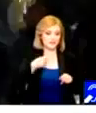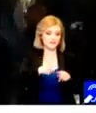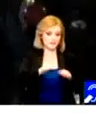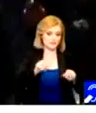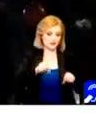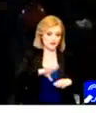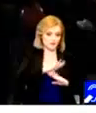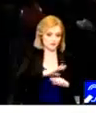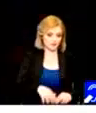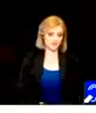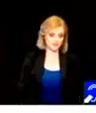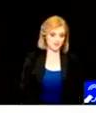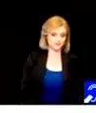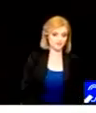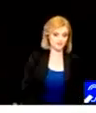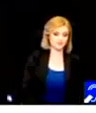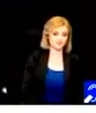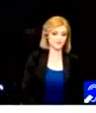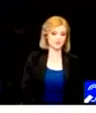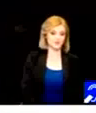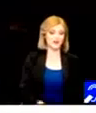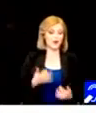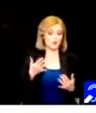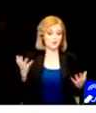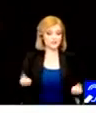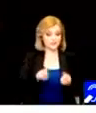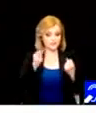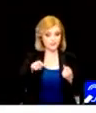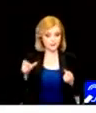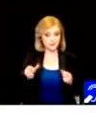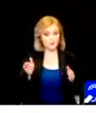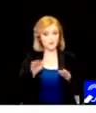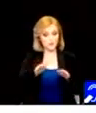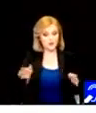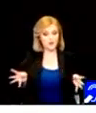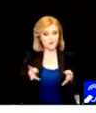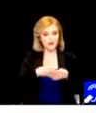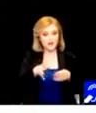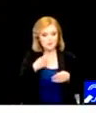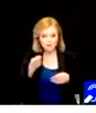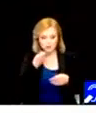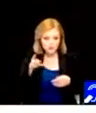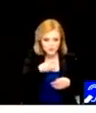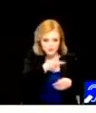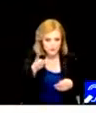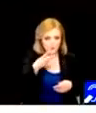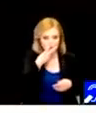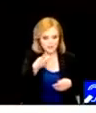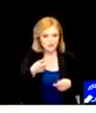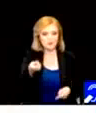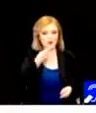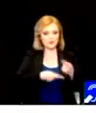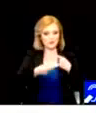iar celălalt le-a făcut examenele medicale. Acum salvatori și salvații s-au reunit și au intrat pentru un scurt timp în peșteră. Zona